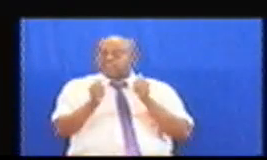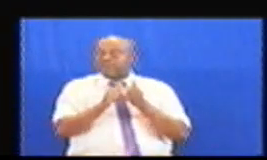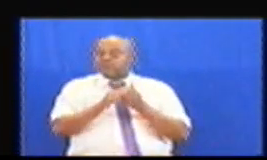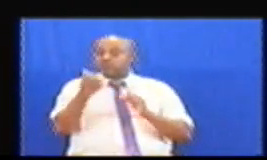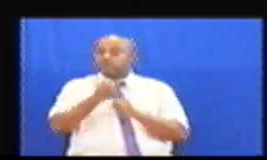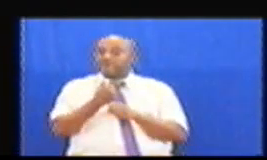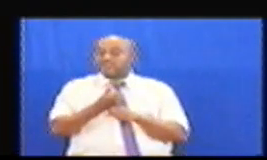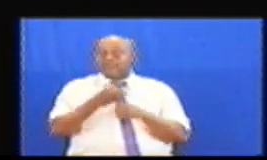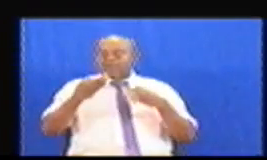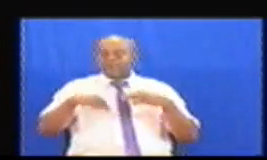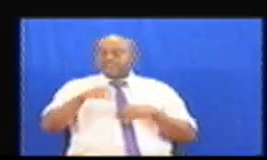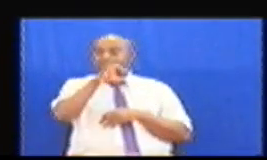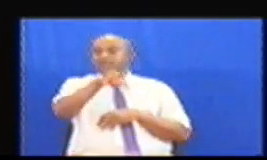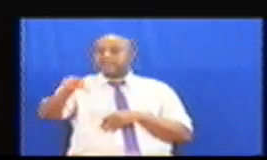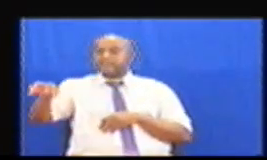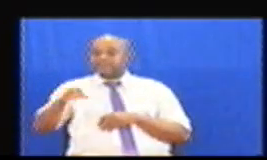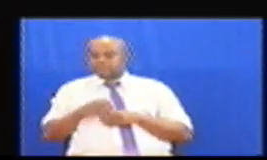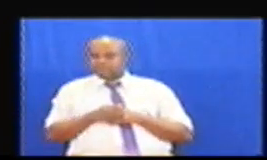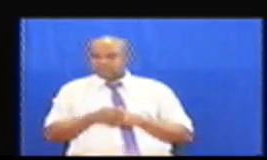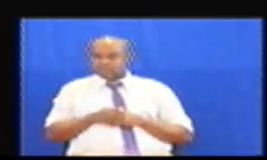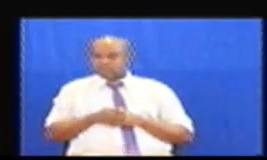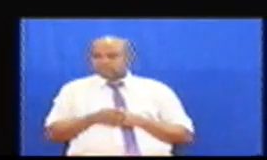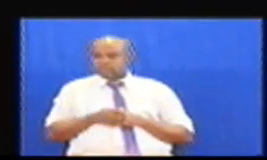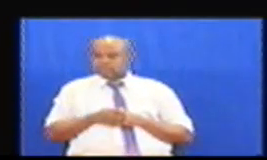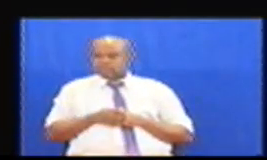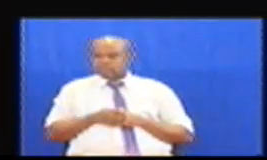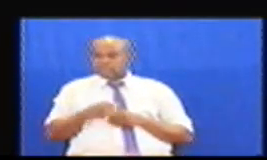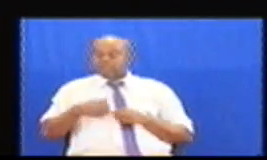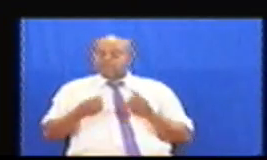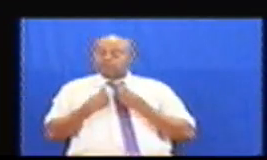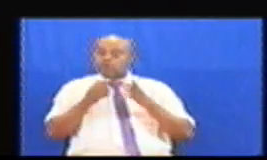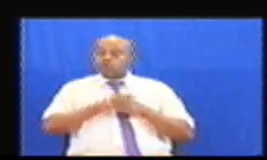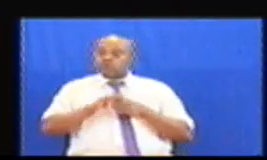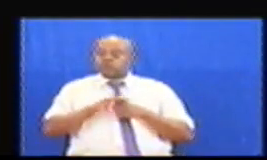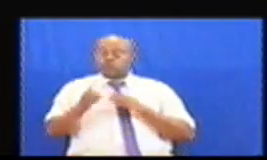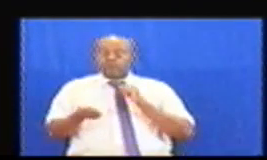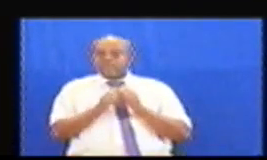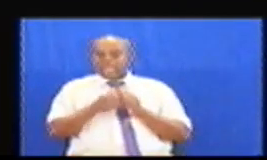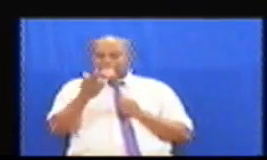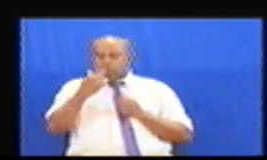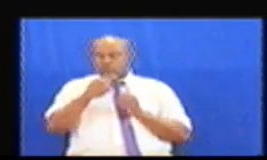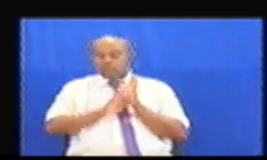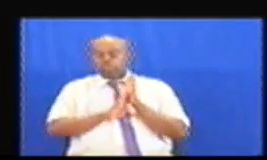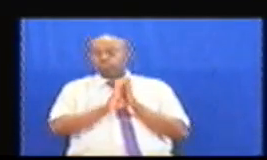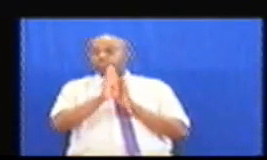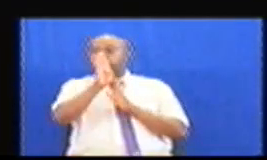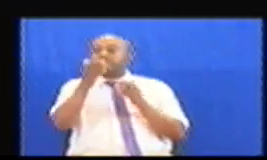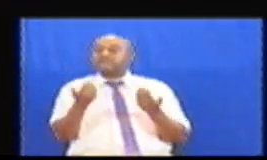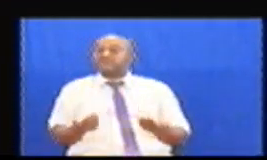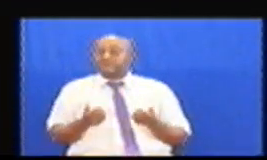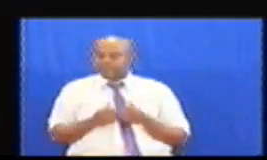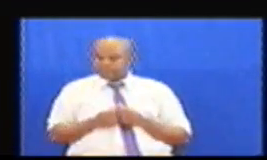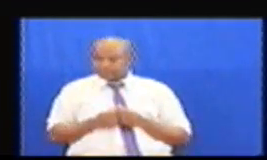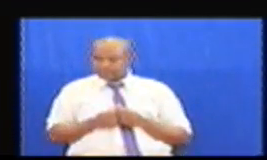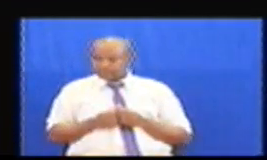kuna mazingira mahususi serikali zimefanya intervention. Ninazungumzia kupanda kwa bei ya bidhaa ya sukari na bidhaa zingine. Sasa tuko katikati